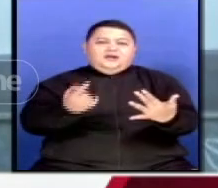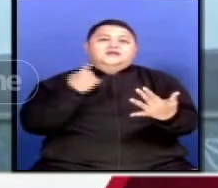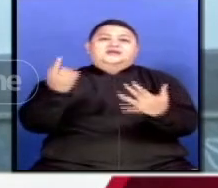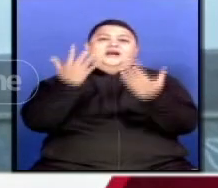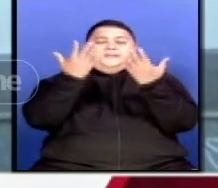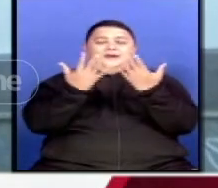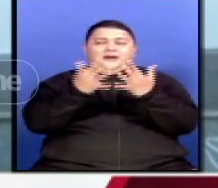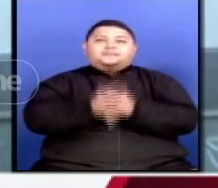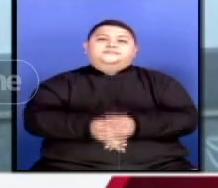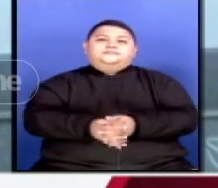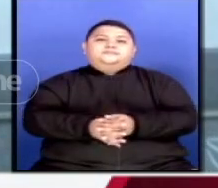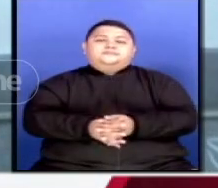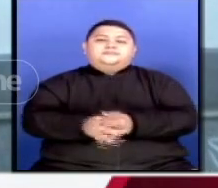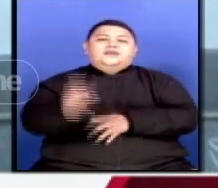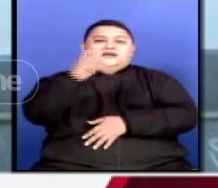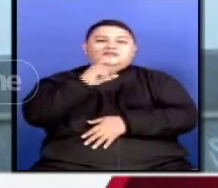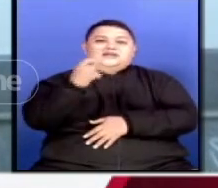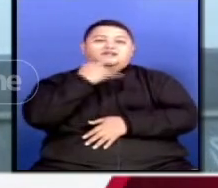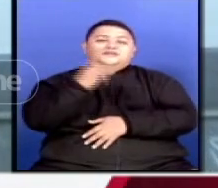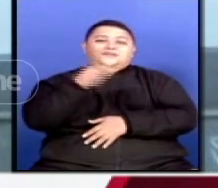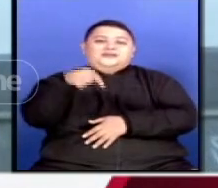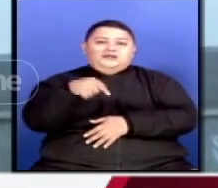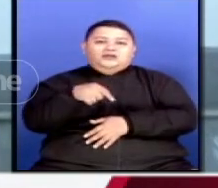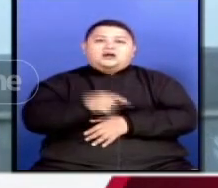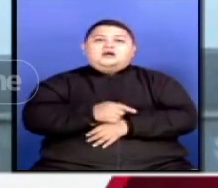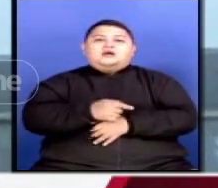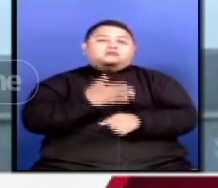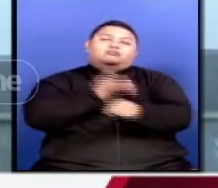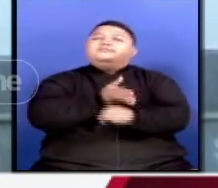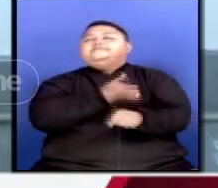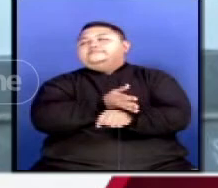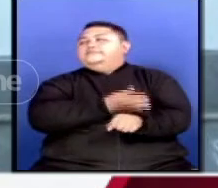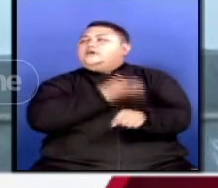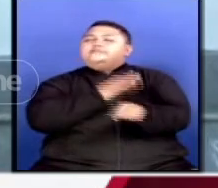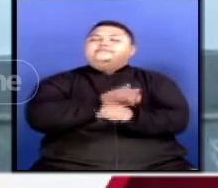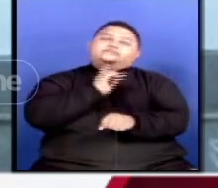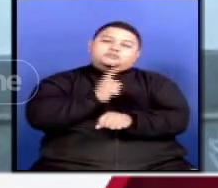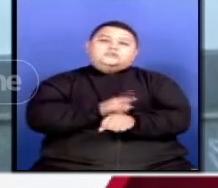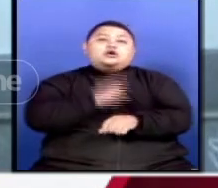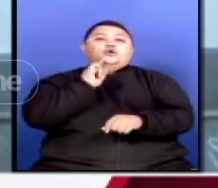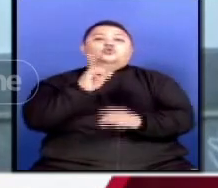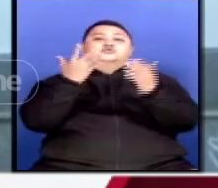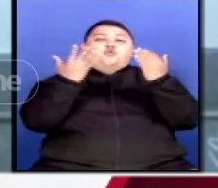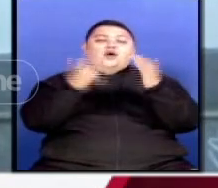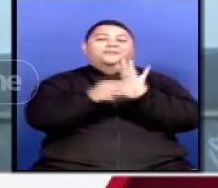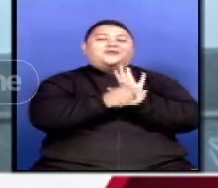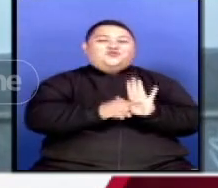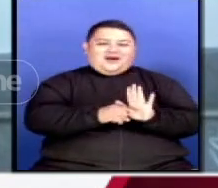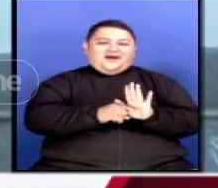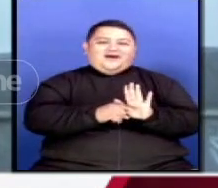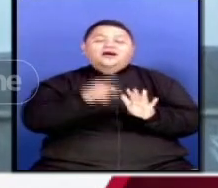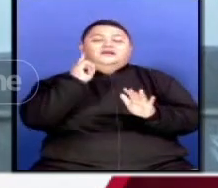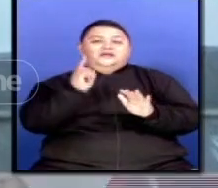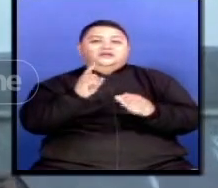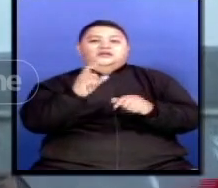berharap model-model penyembelihan yang asal-asalan, yang tidak sesuai dengan syariat itu akan semakin berkurang dan di daerah